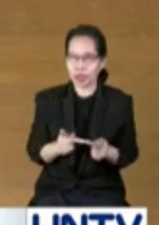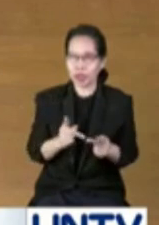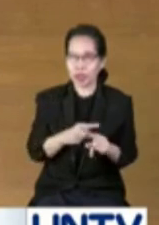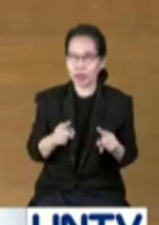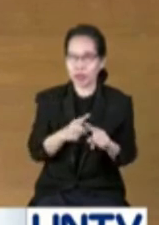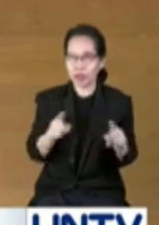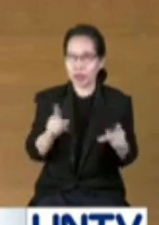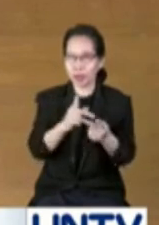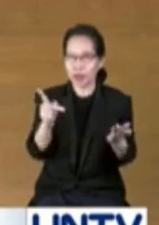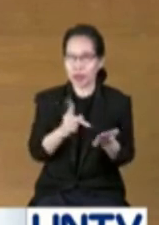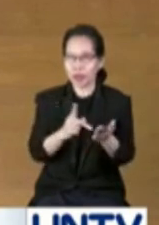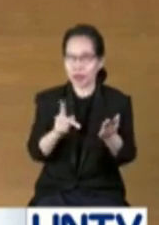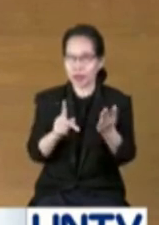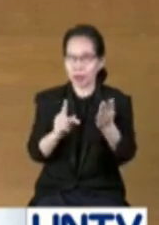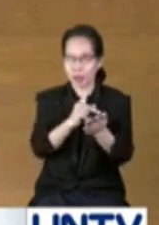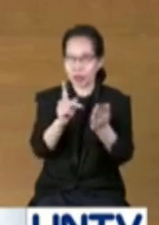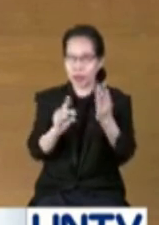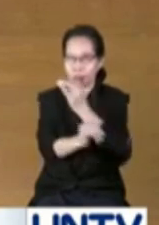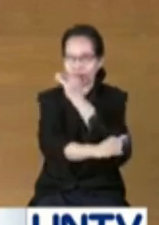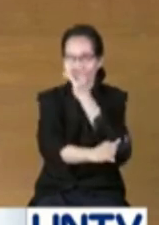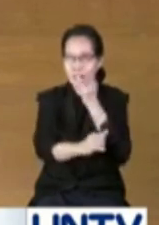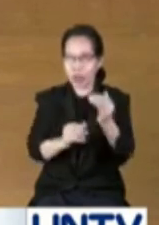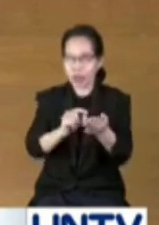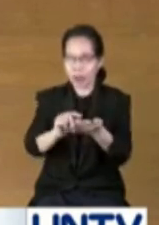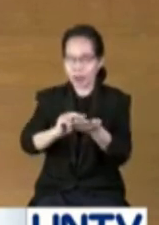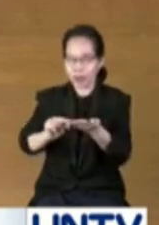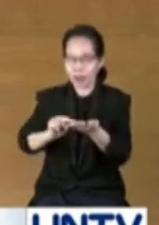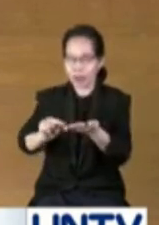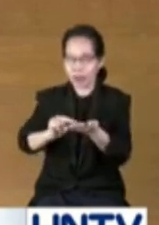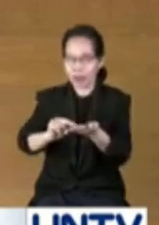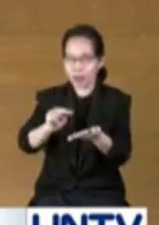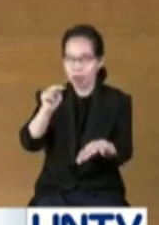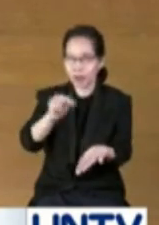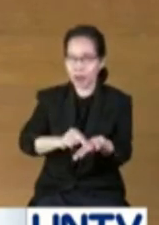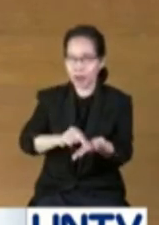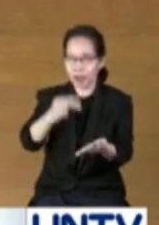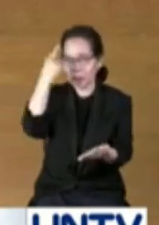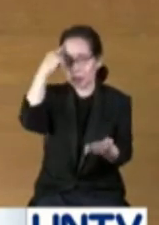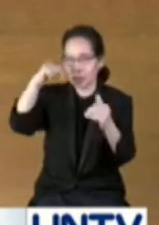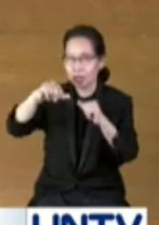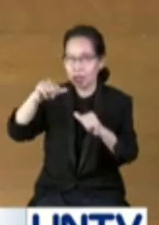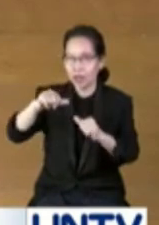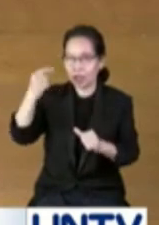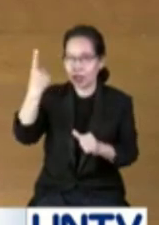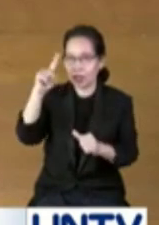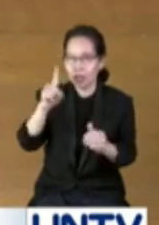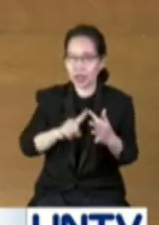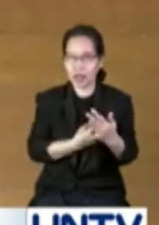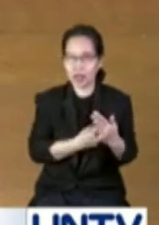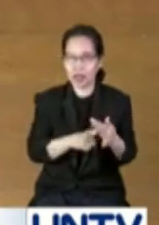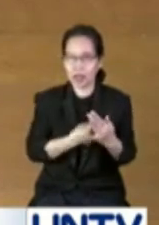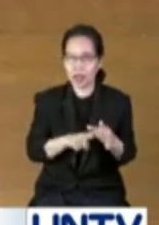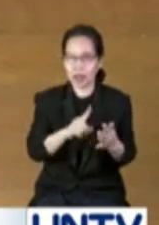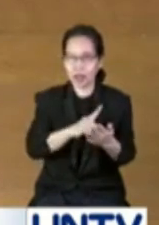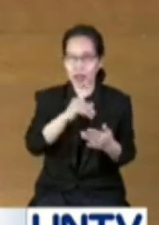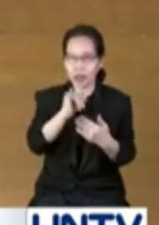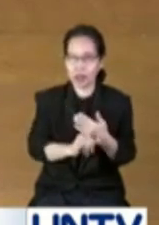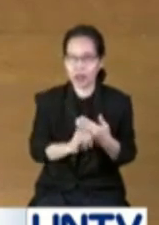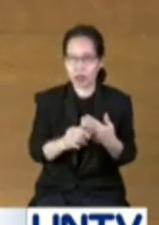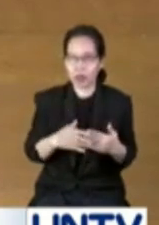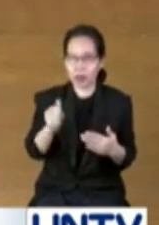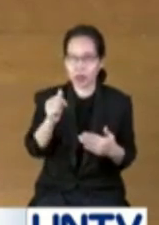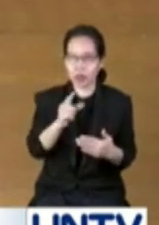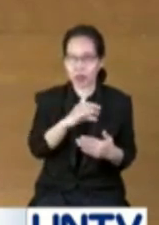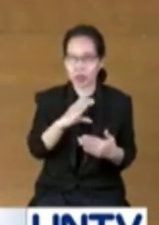bansa. Nagpirmahan na rin ng kasunduan upang simulan ang mga proyekto sa mahigit 100